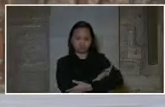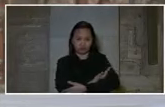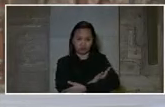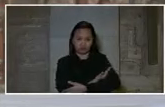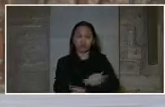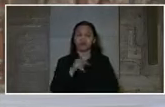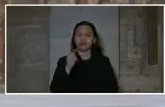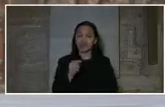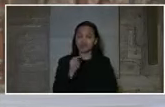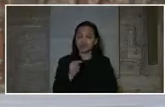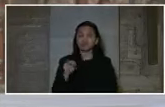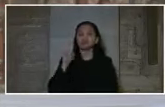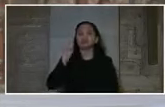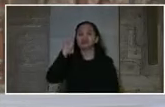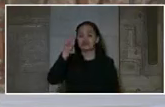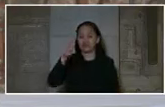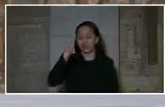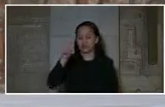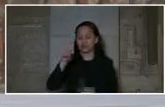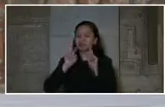Kinakailangan pa rin niyang mag-yes.